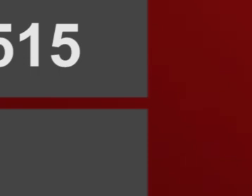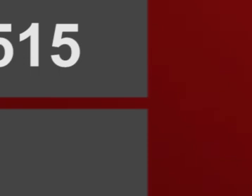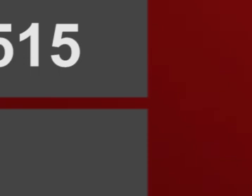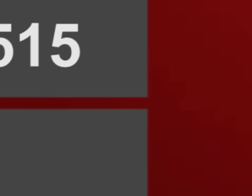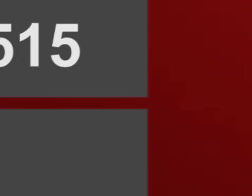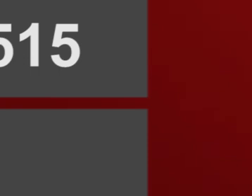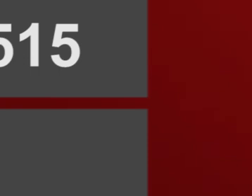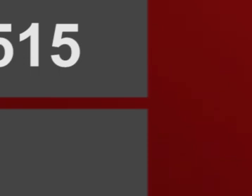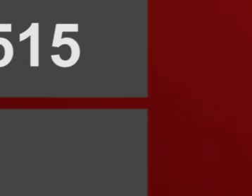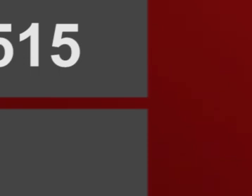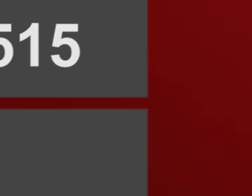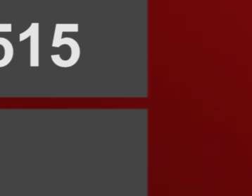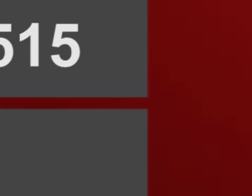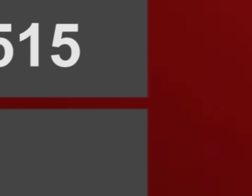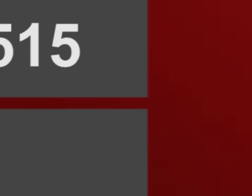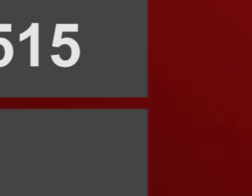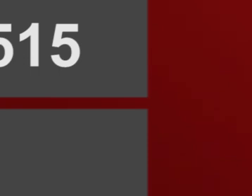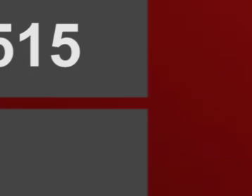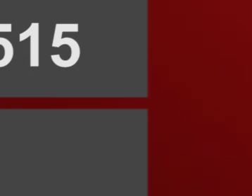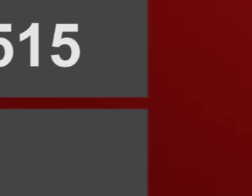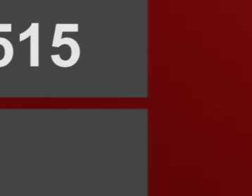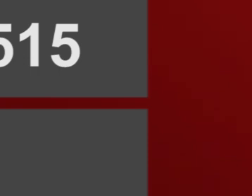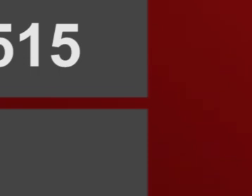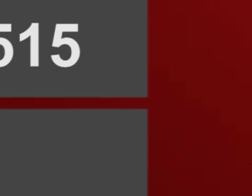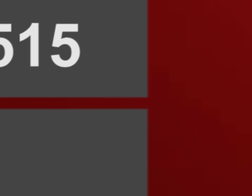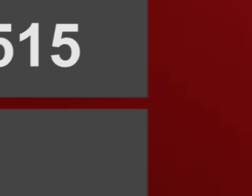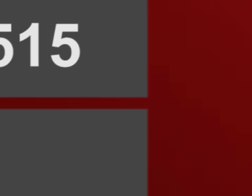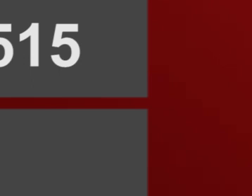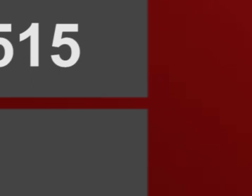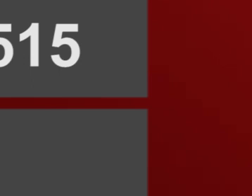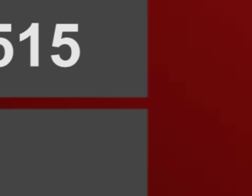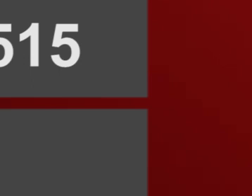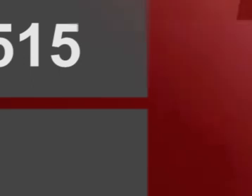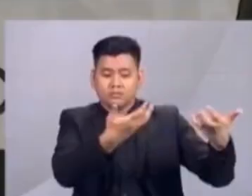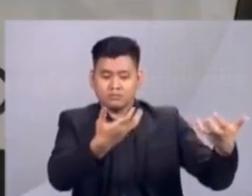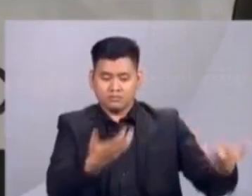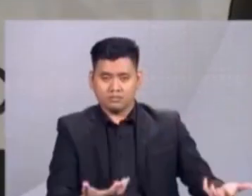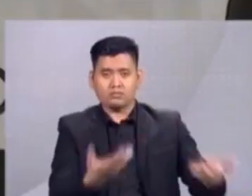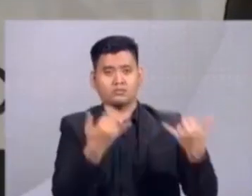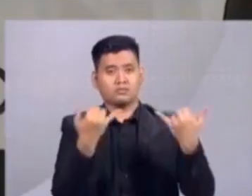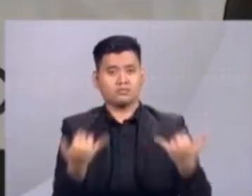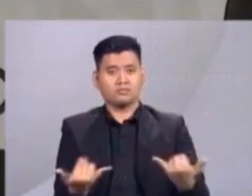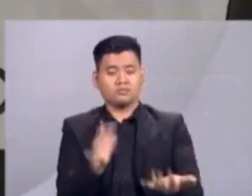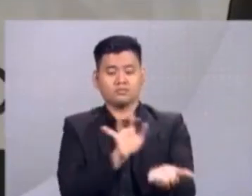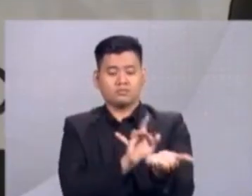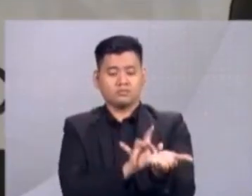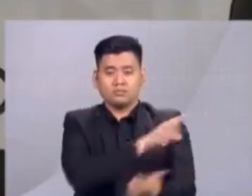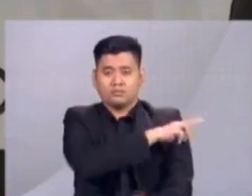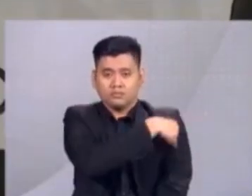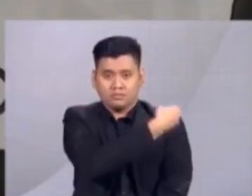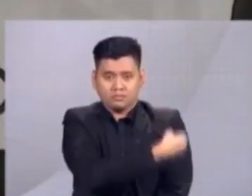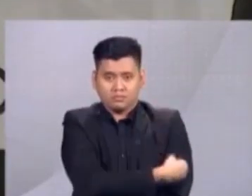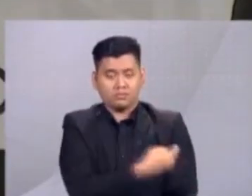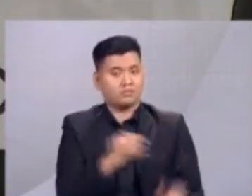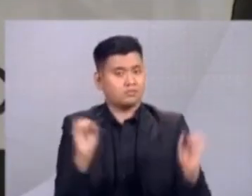521 kes dan mereka telah diasingkan dan diberi rawatan di hospital. Ingin dimaklumkan, tiada